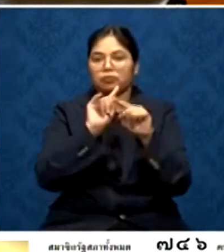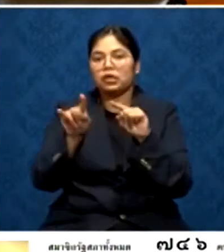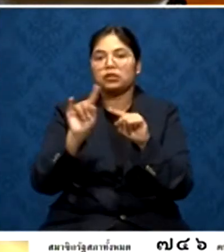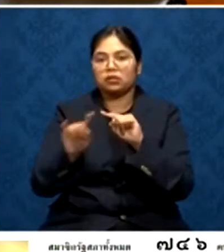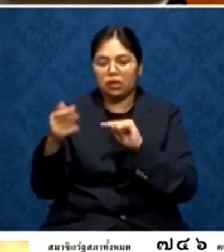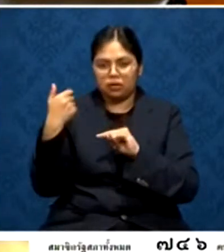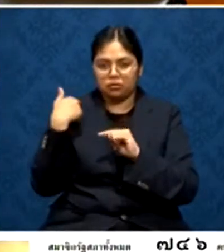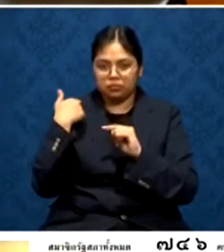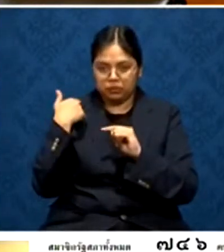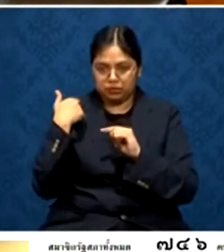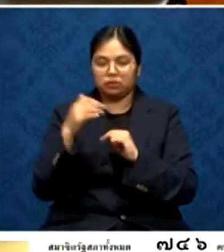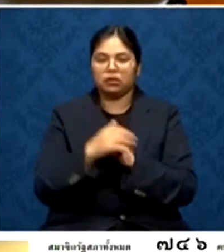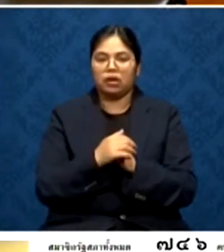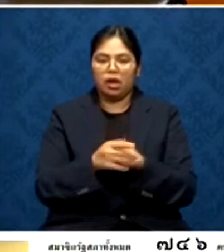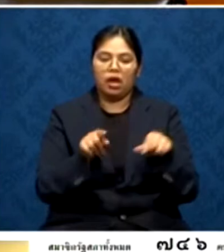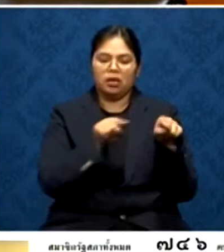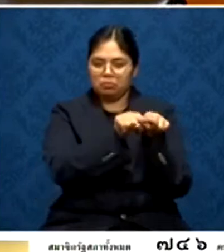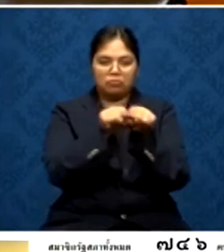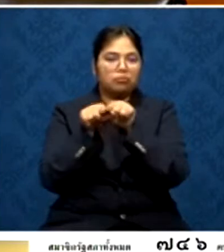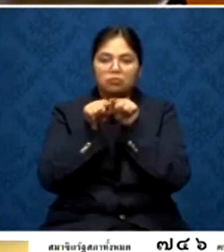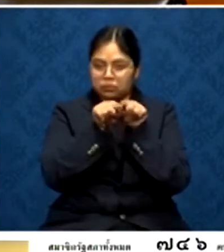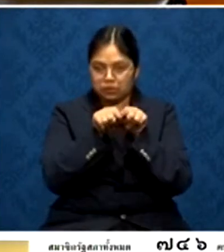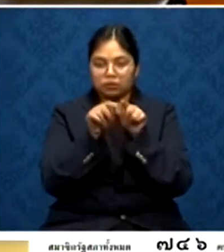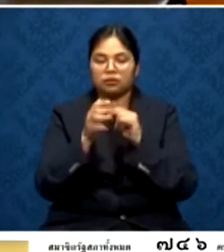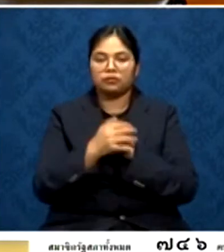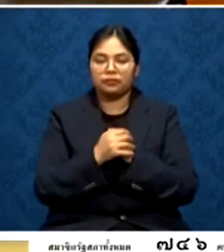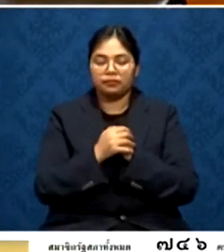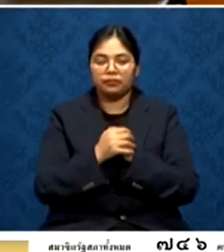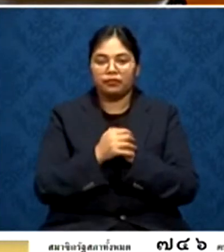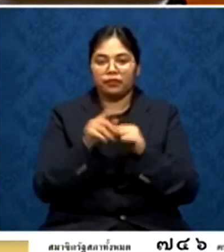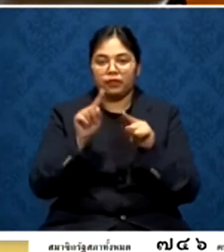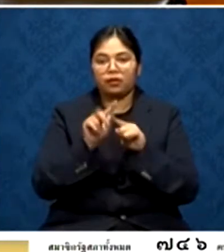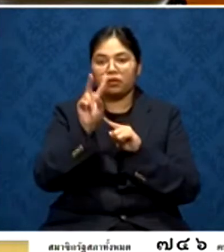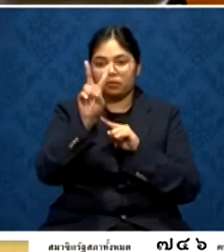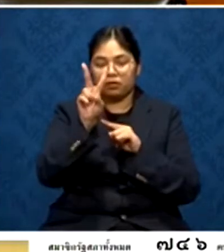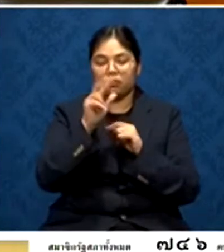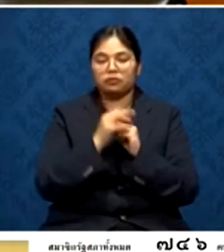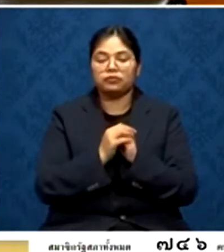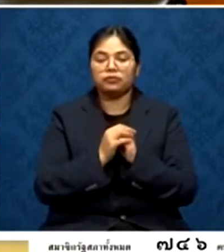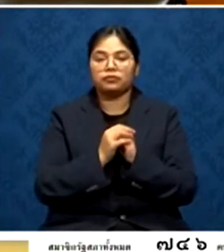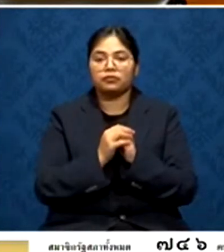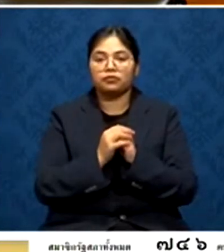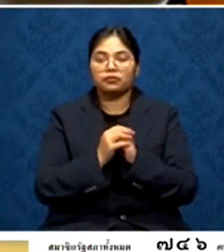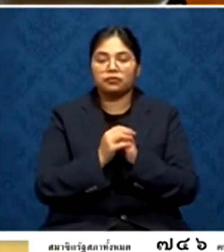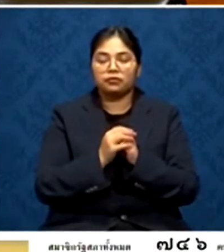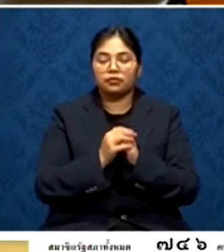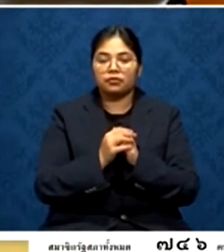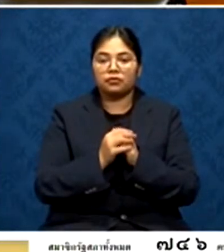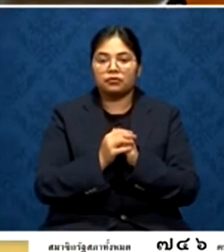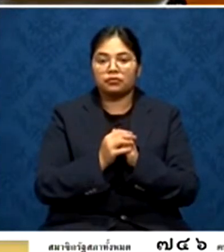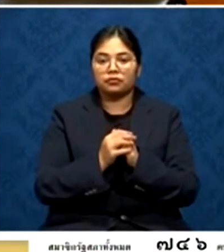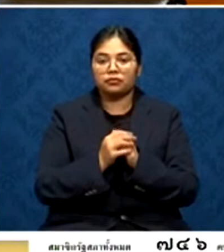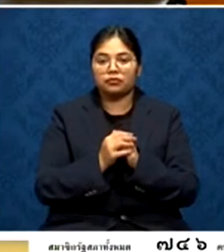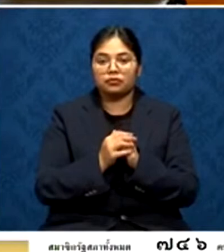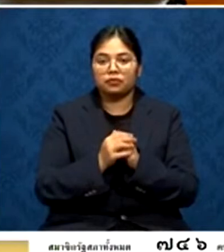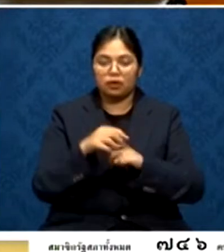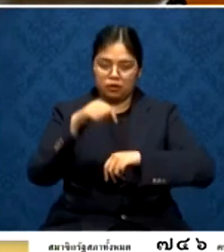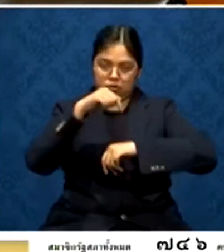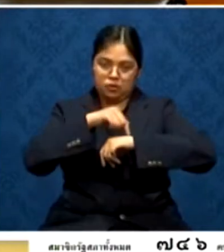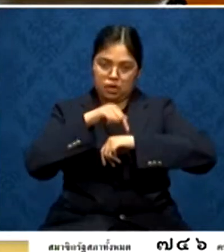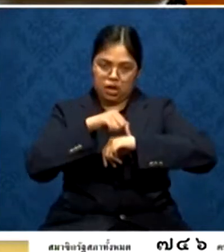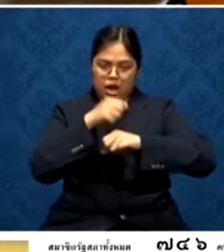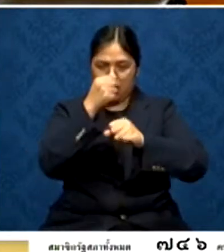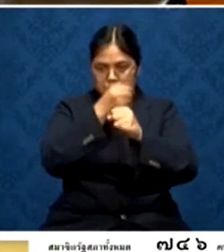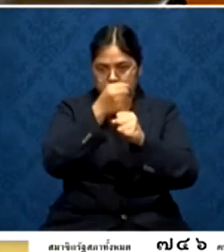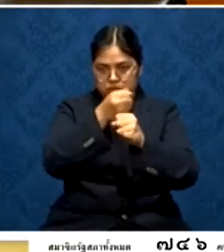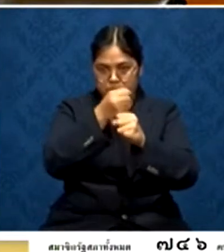ทคนิคให้เหมือนกันประการที่สองสำหรับระยะเวลาการดำเนินการให้